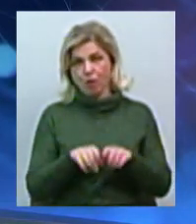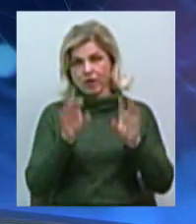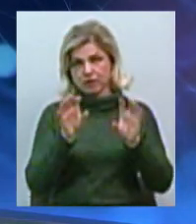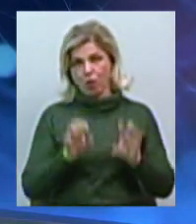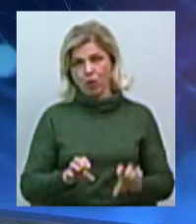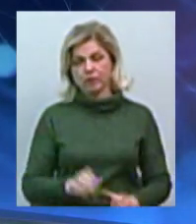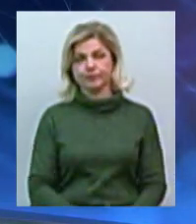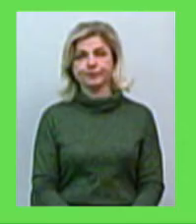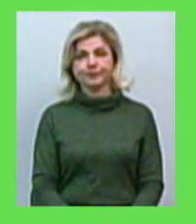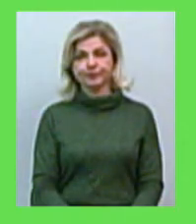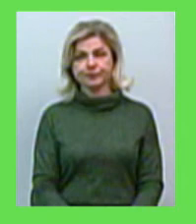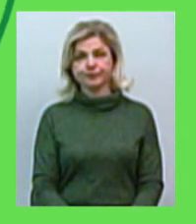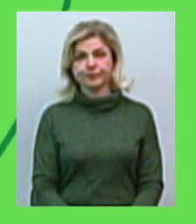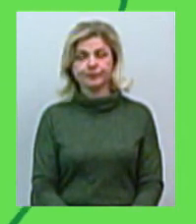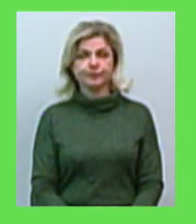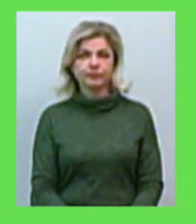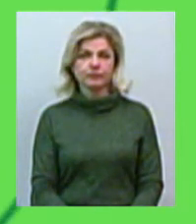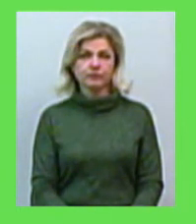працю.